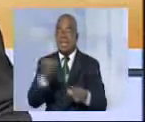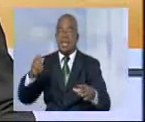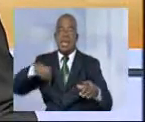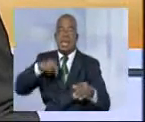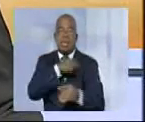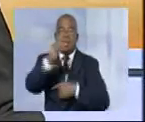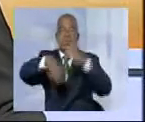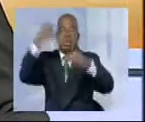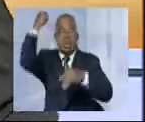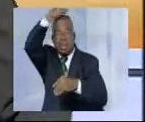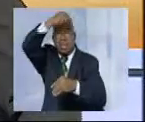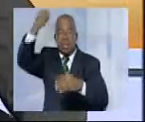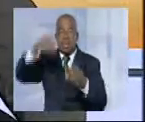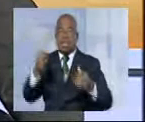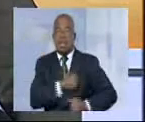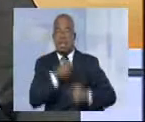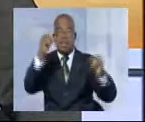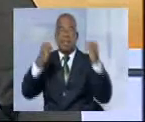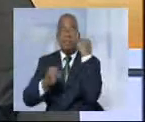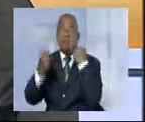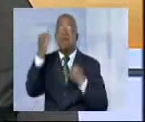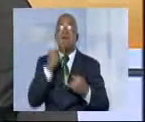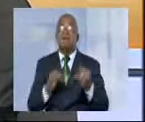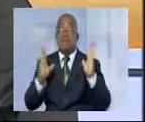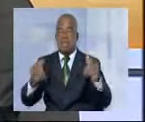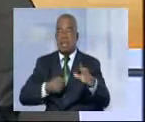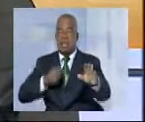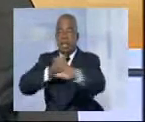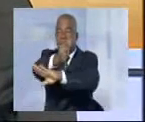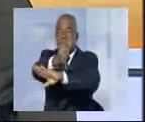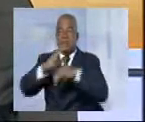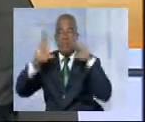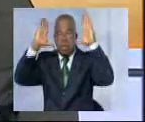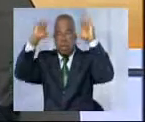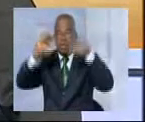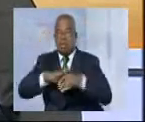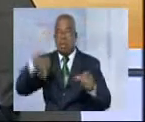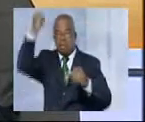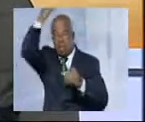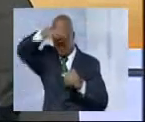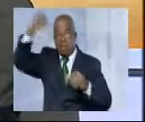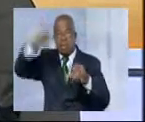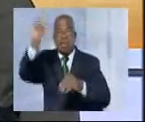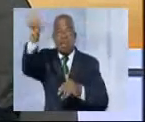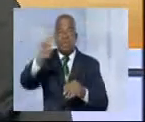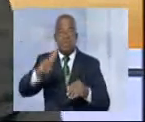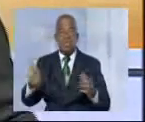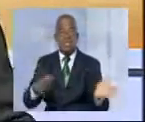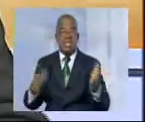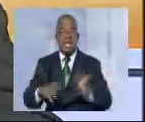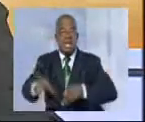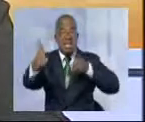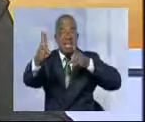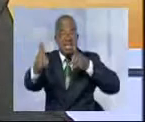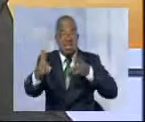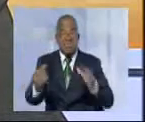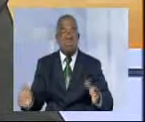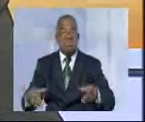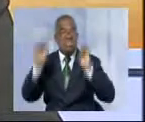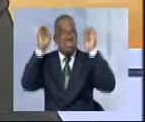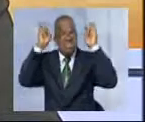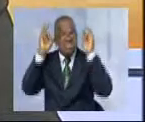Un militaire israélien accuse le président syrien Bachar Assad d'utiliser des armes chimiques. Les ministres des Affaires étrangères des